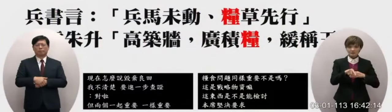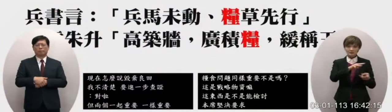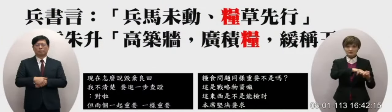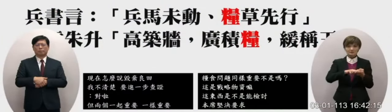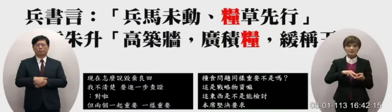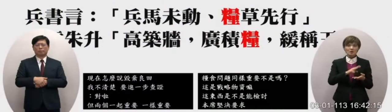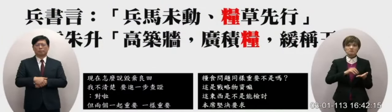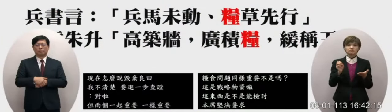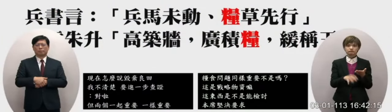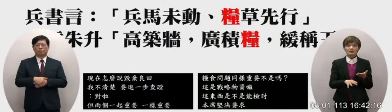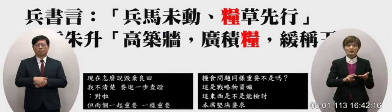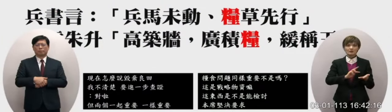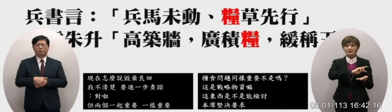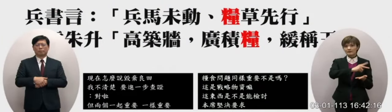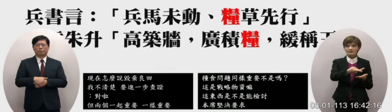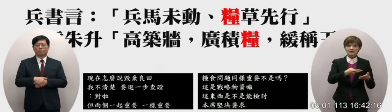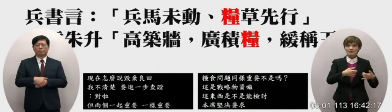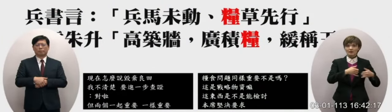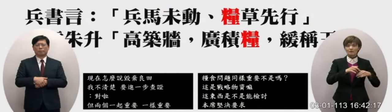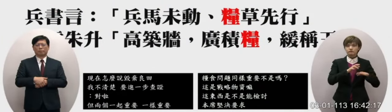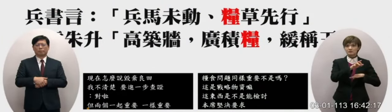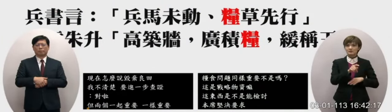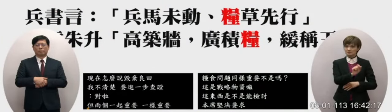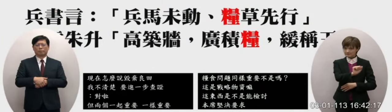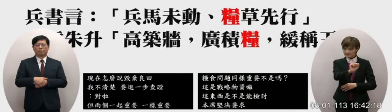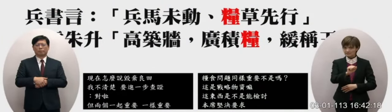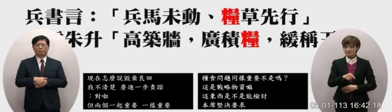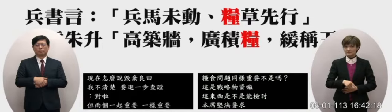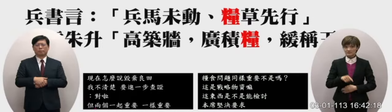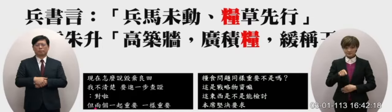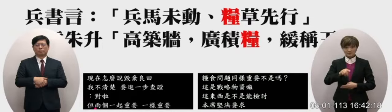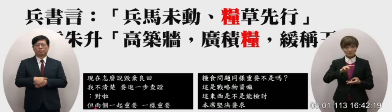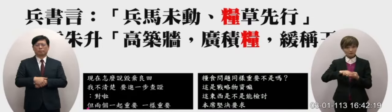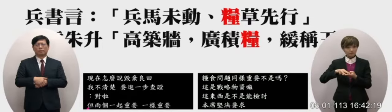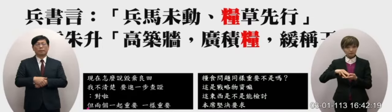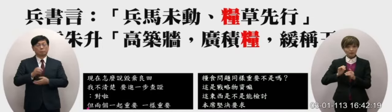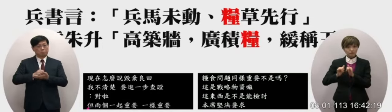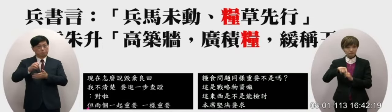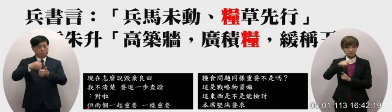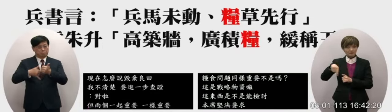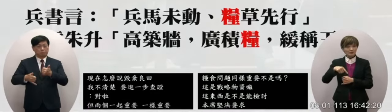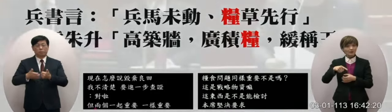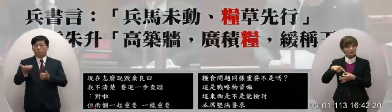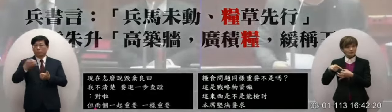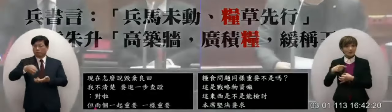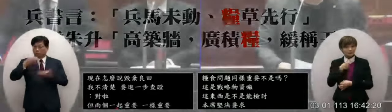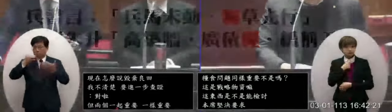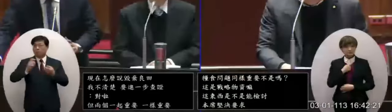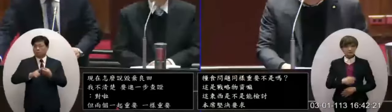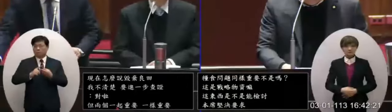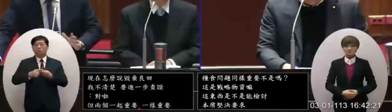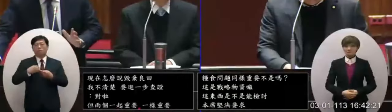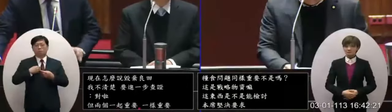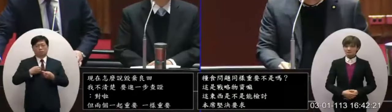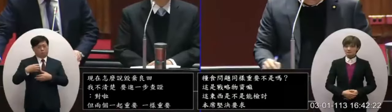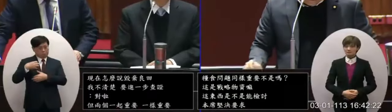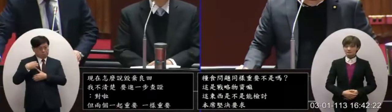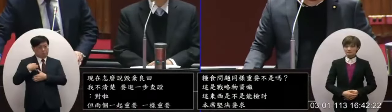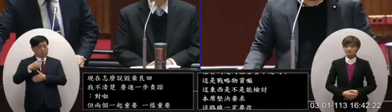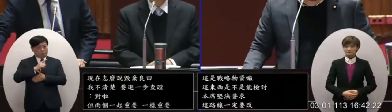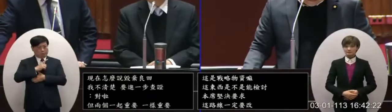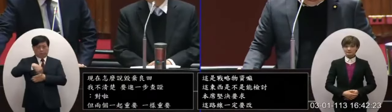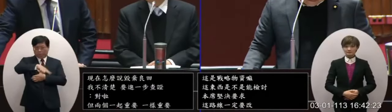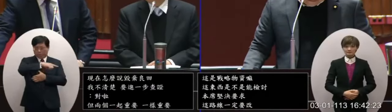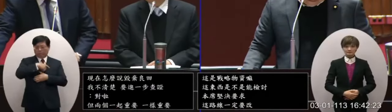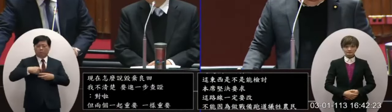养家糊口的地方。部长，这是我代表农民跟部长来 澄清。是我跟委员报告，委员讲得很对。王国军做任何这